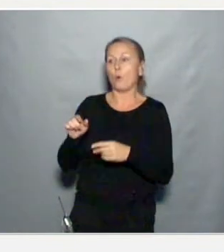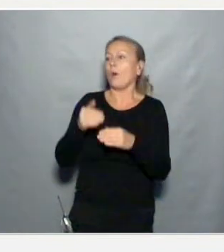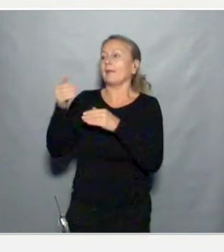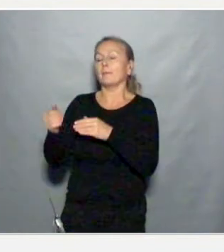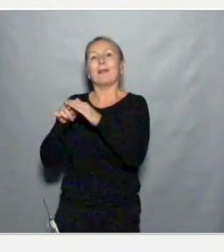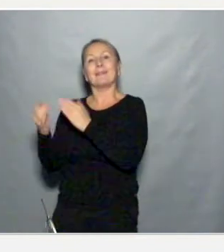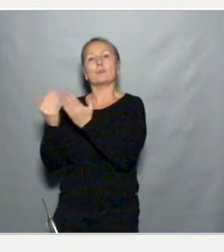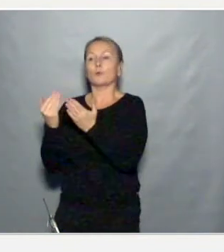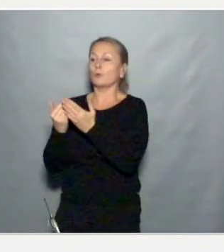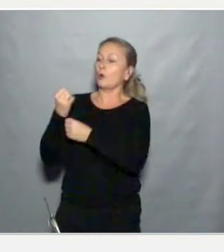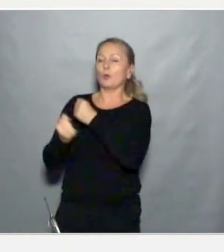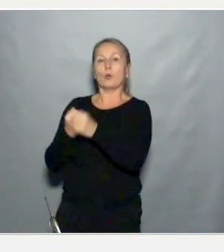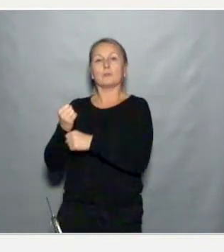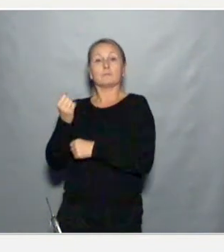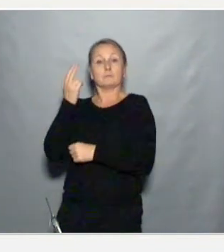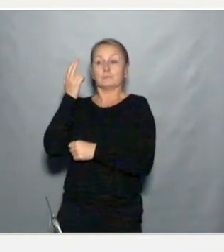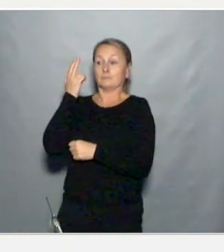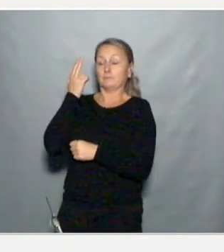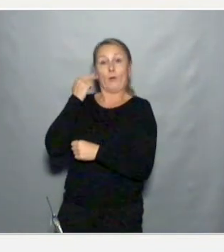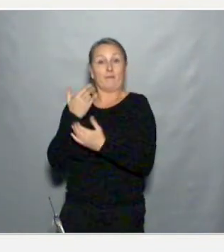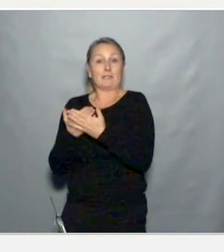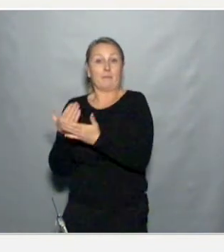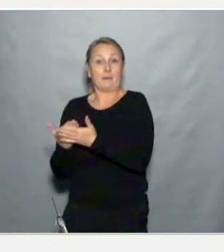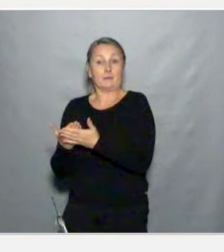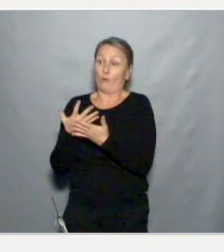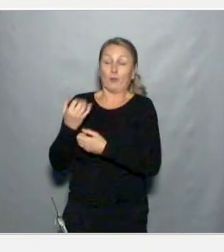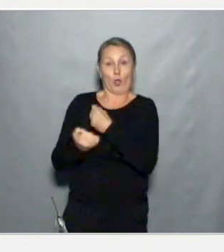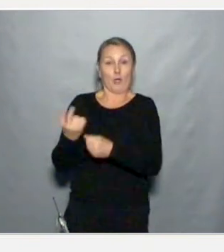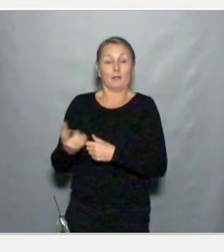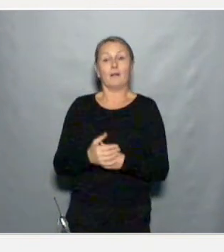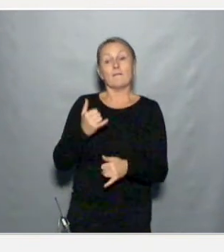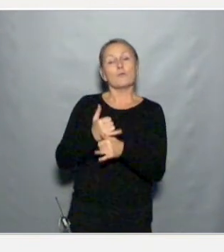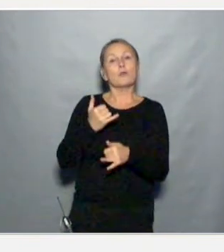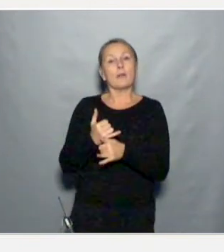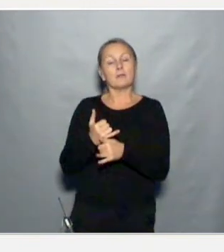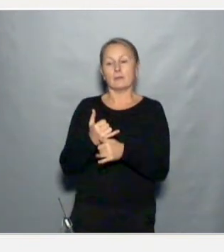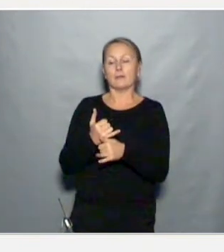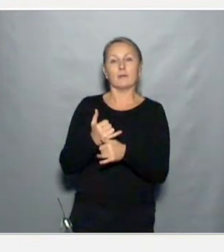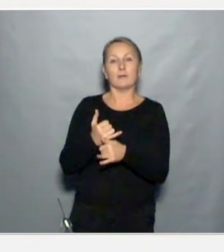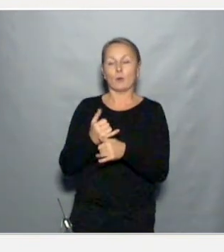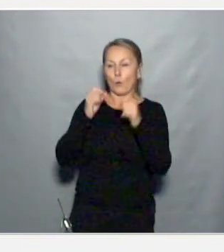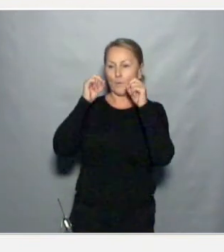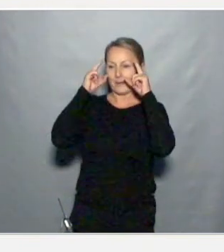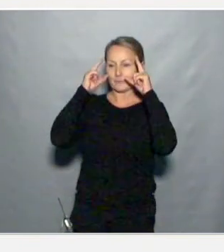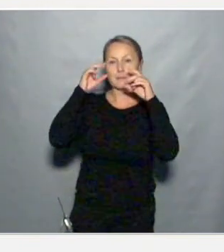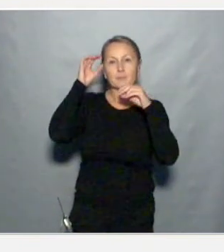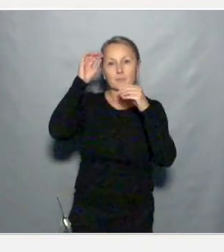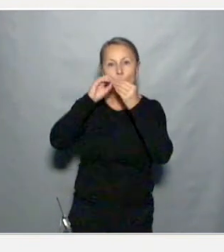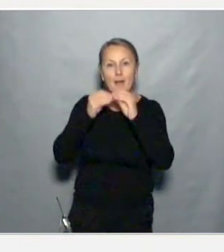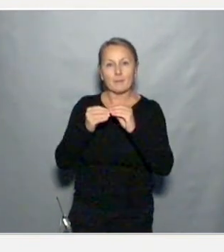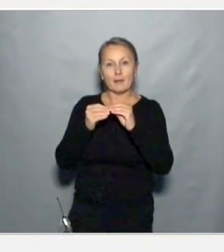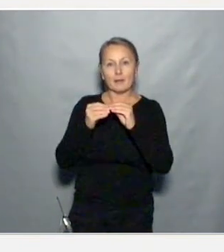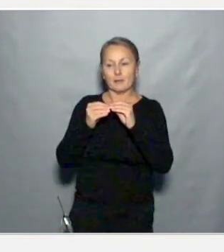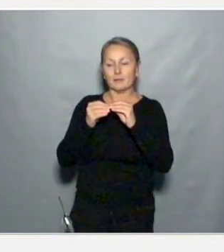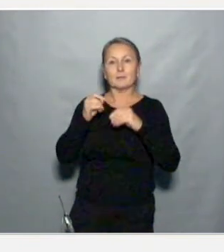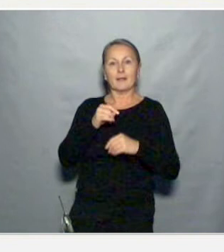och bara gör ett prov som man så ofta gör. Hur kan det då vara att ha uppmärksamhetsproblem som framförallt är det